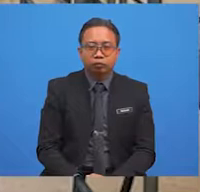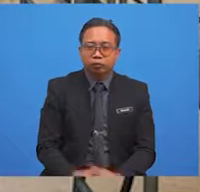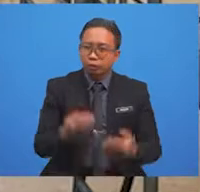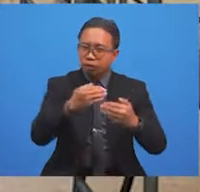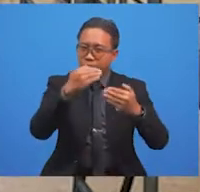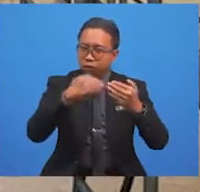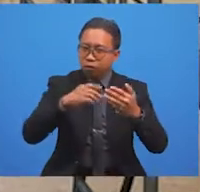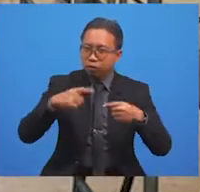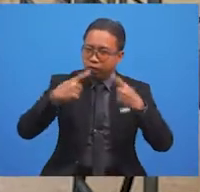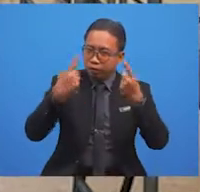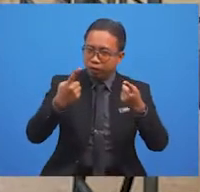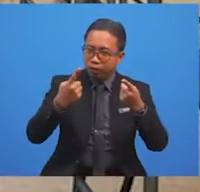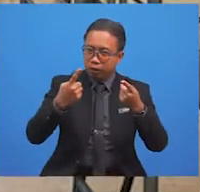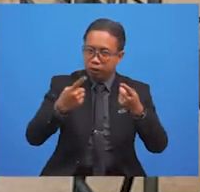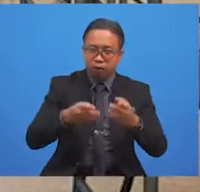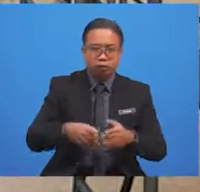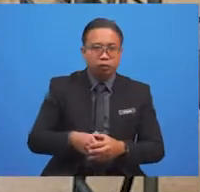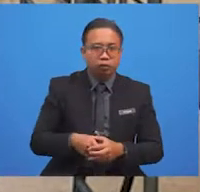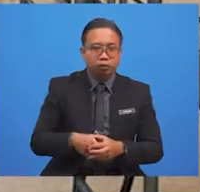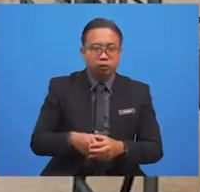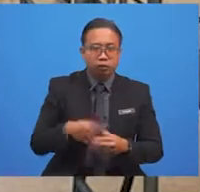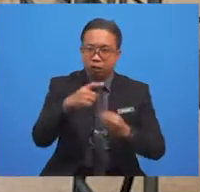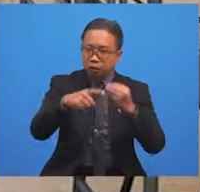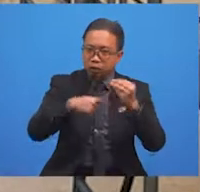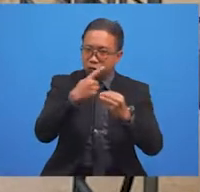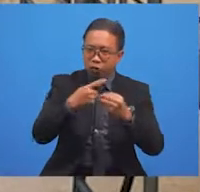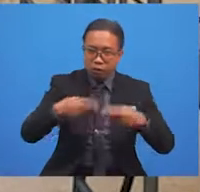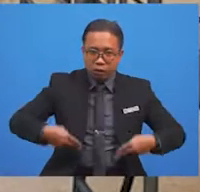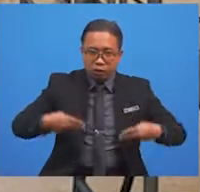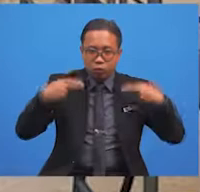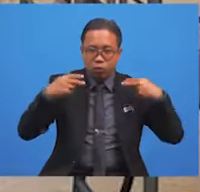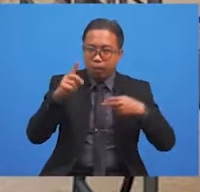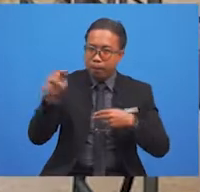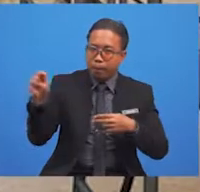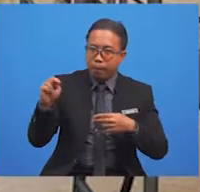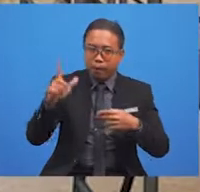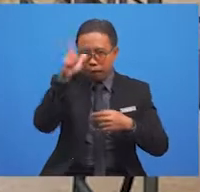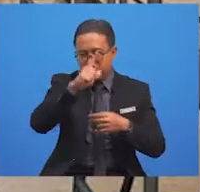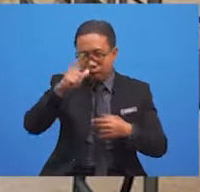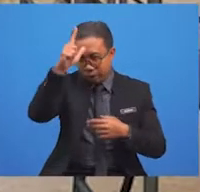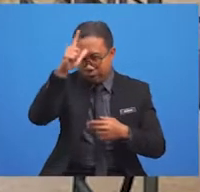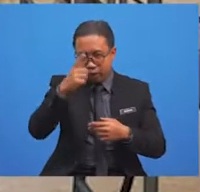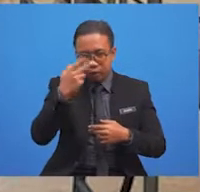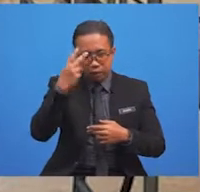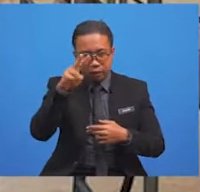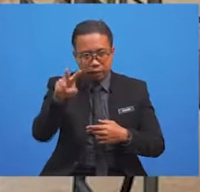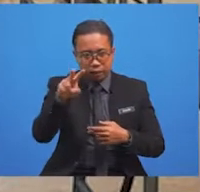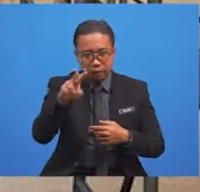Sebelum kita pergi lebih lanjut tentang hidupan liar, mari kita lihat beberapa